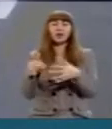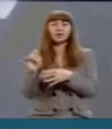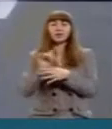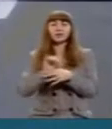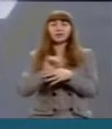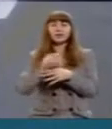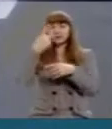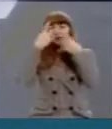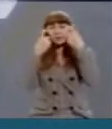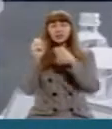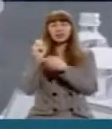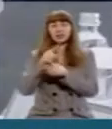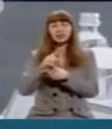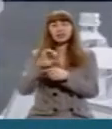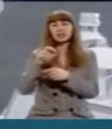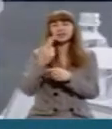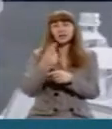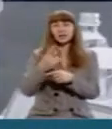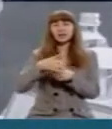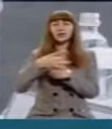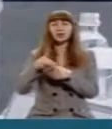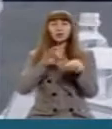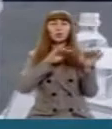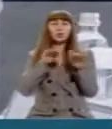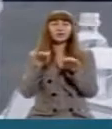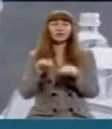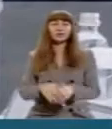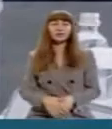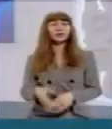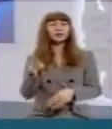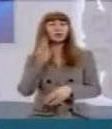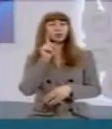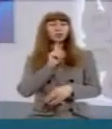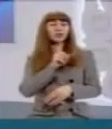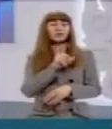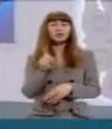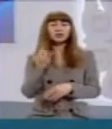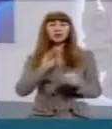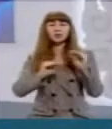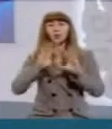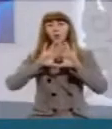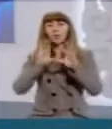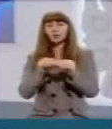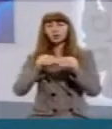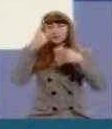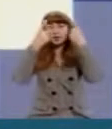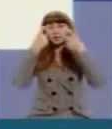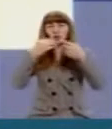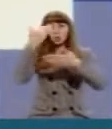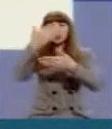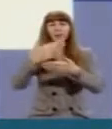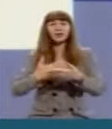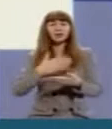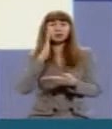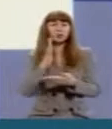құрылады. Халыққа ыңғайлы болу үшін мемлекеттік бағдарламалар туралы барлық ақпарат орналастырылатын ортақ база құрылып жатыр.